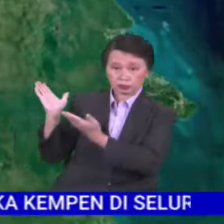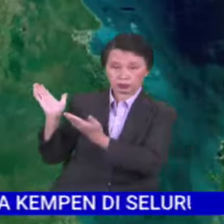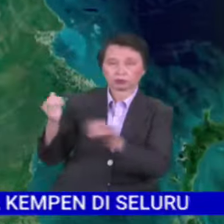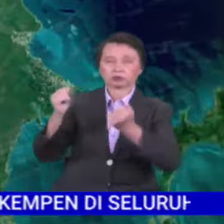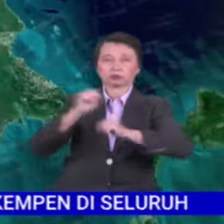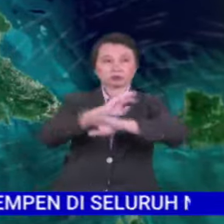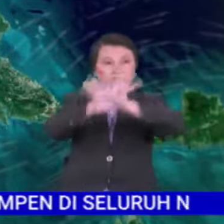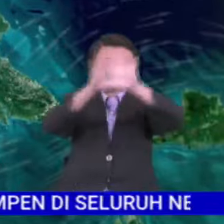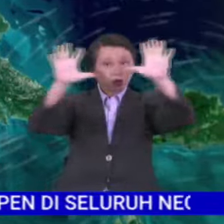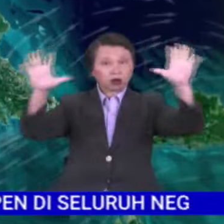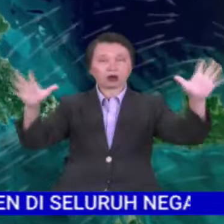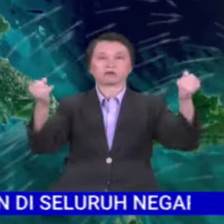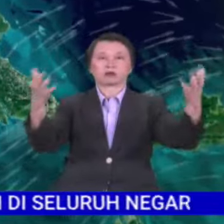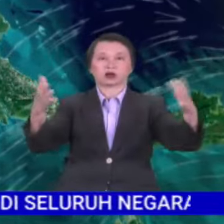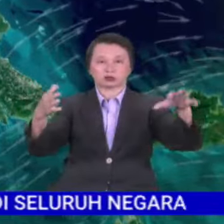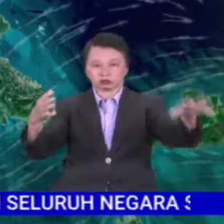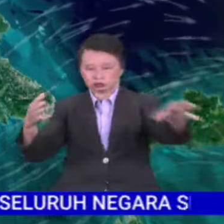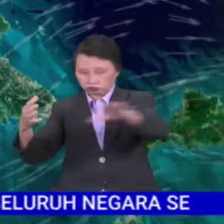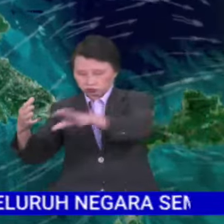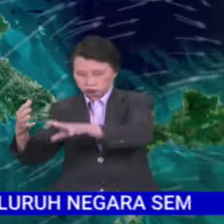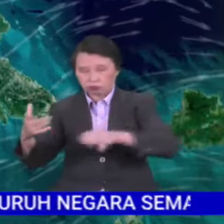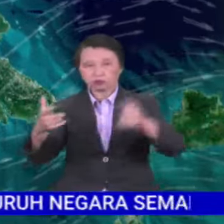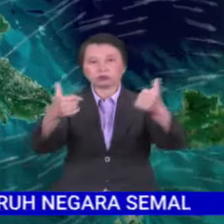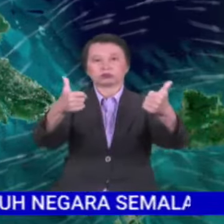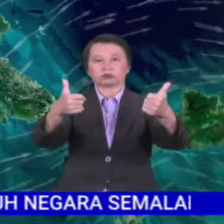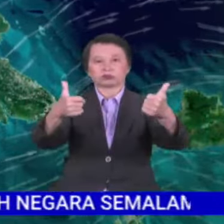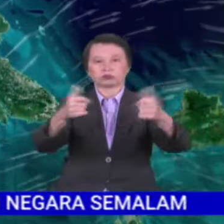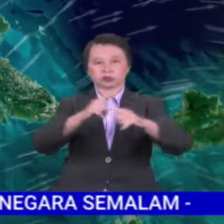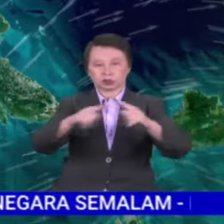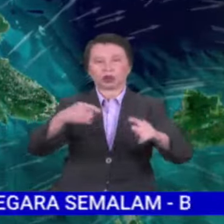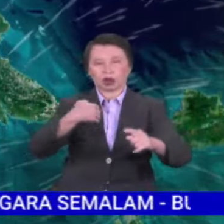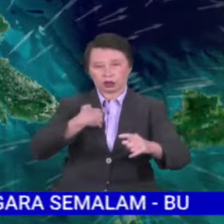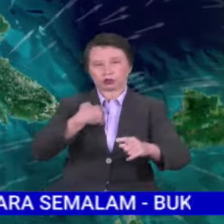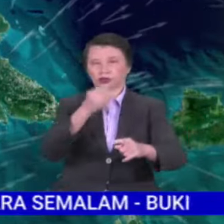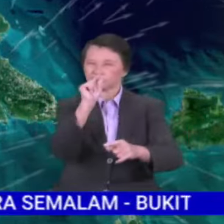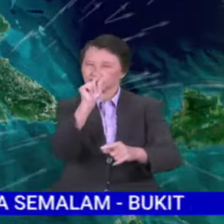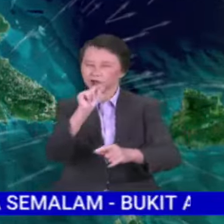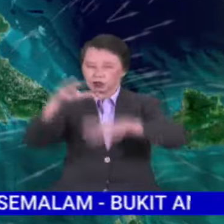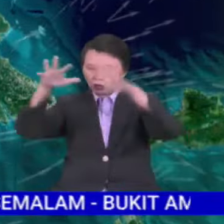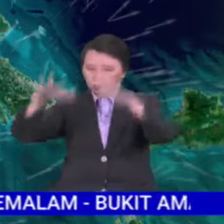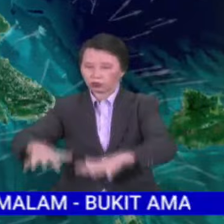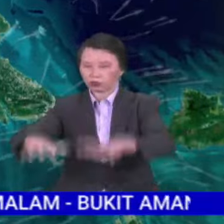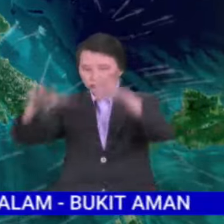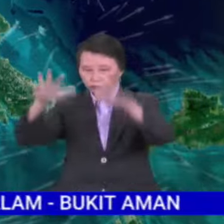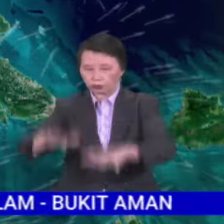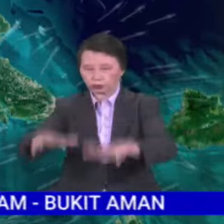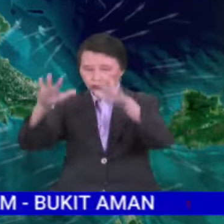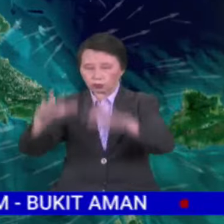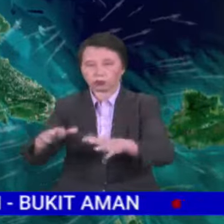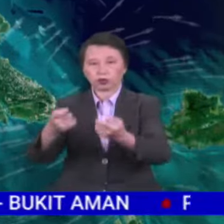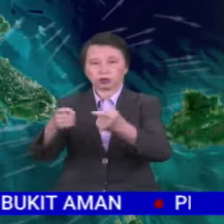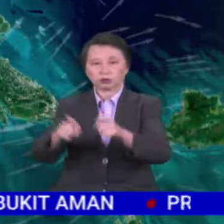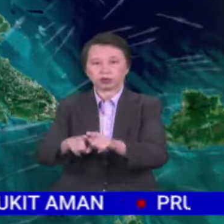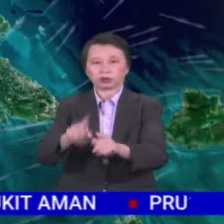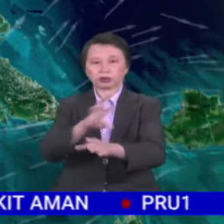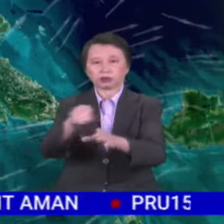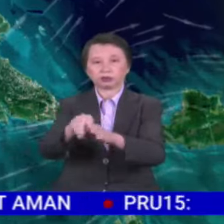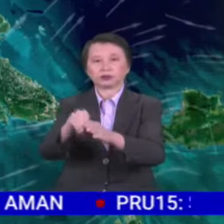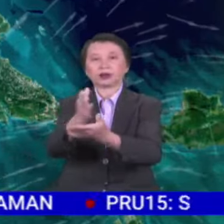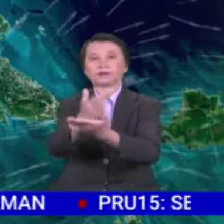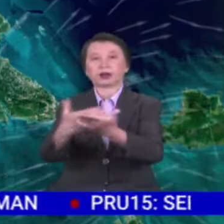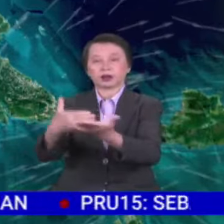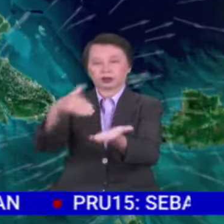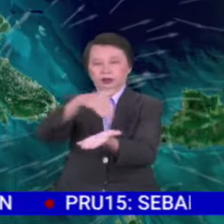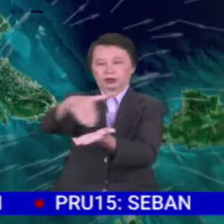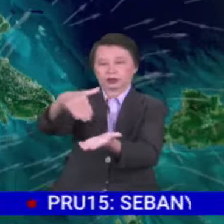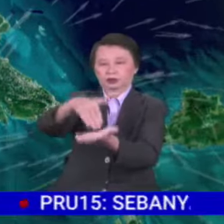adalah cerah di kebanyakan kawasan, kecuali hujan di satu dua tempat yang hanya dicerap sedang berlaku melibatkan bahagian